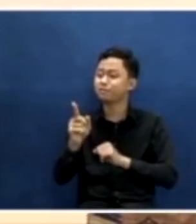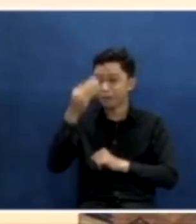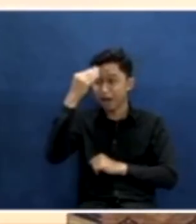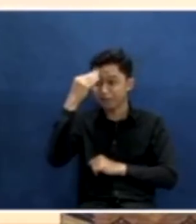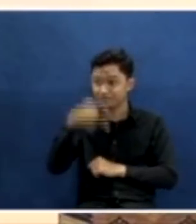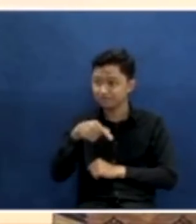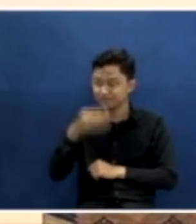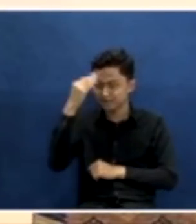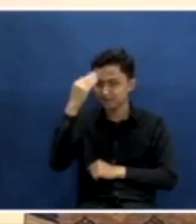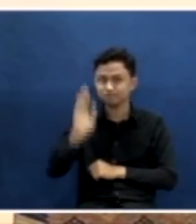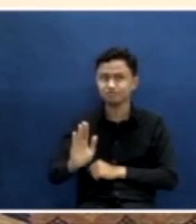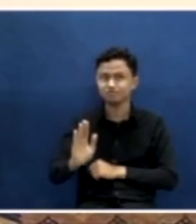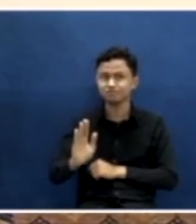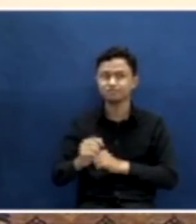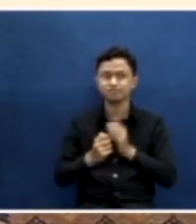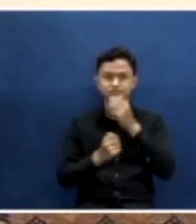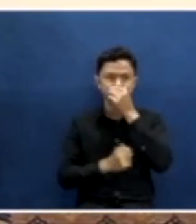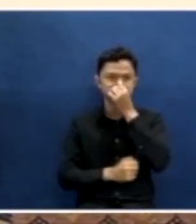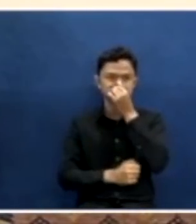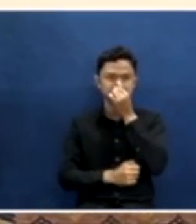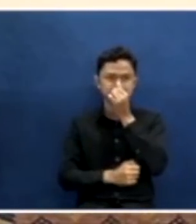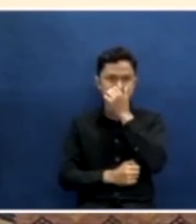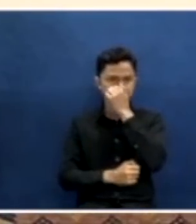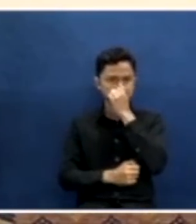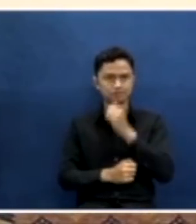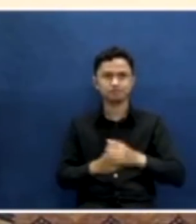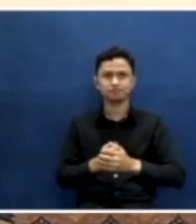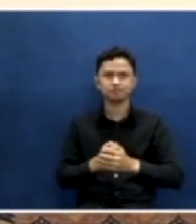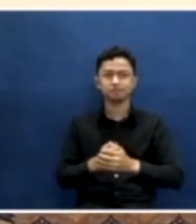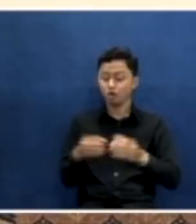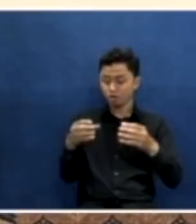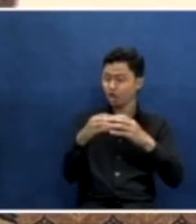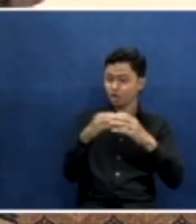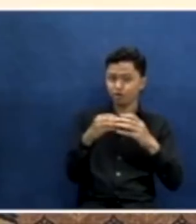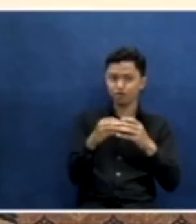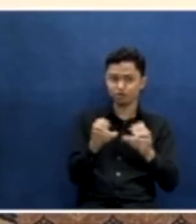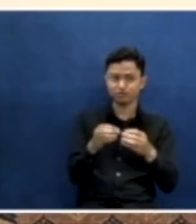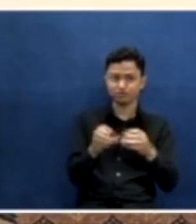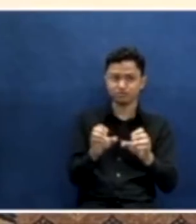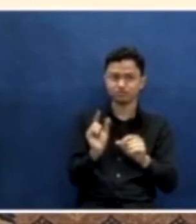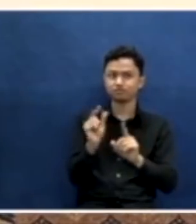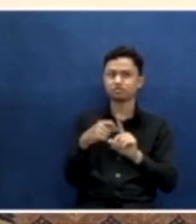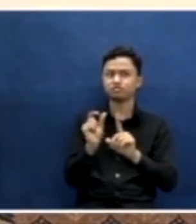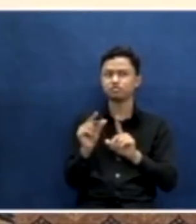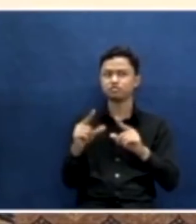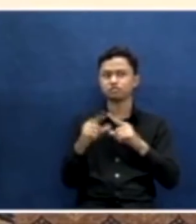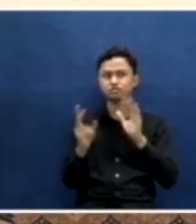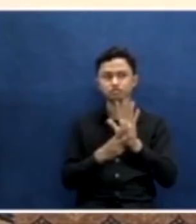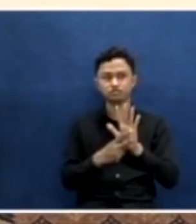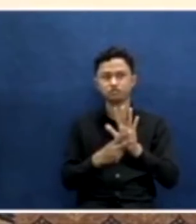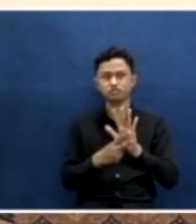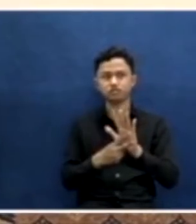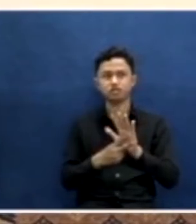Shining kalau urusan telur hanya beda ukuran ketika kemudian hari kemarin kita membawa telur yang